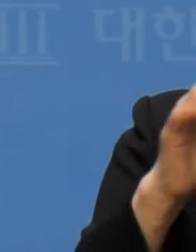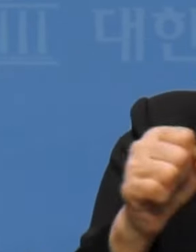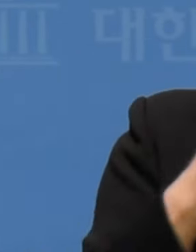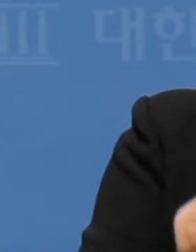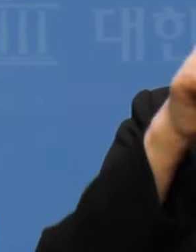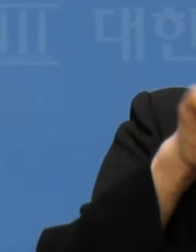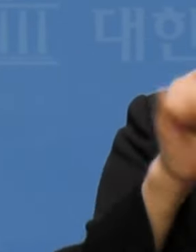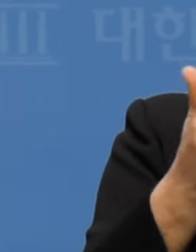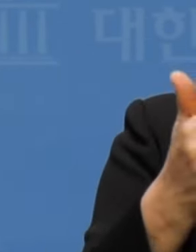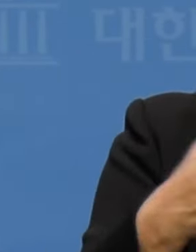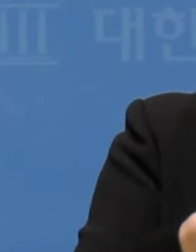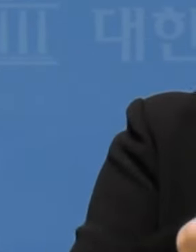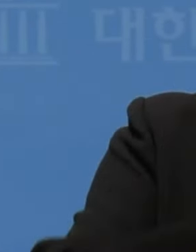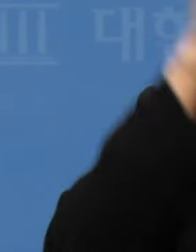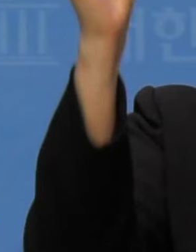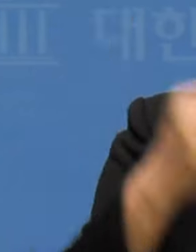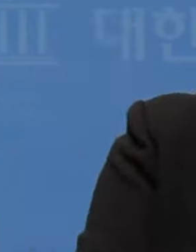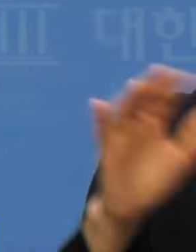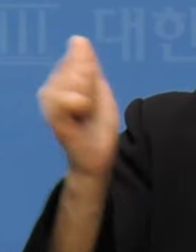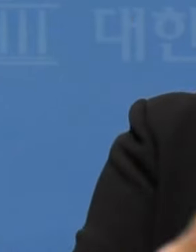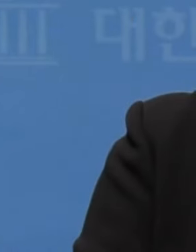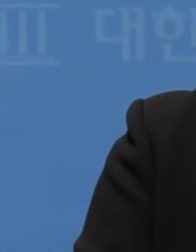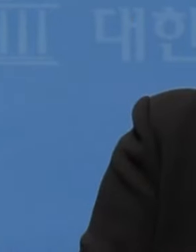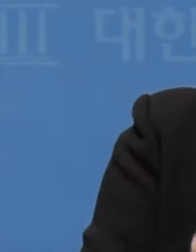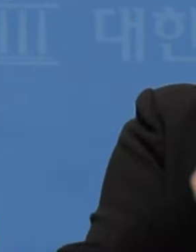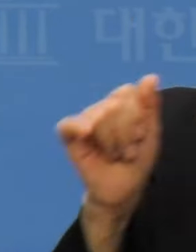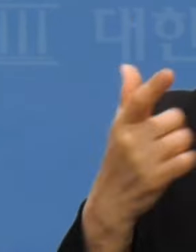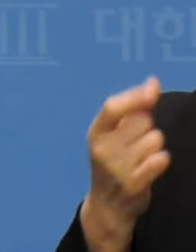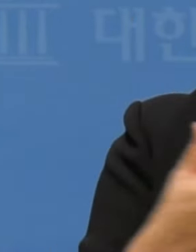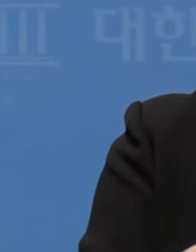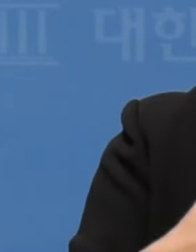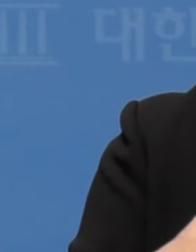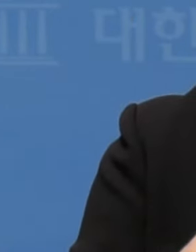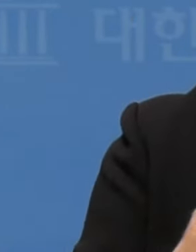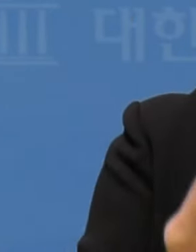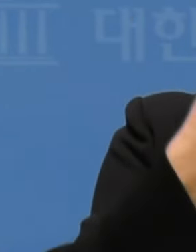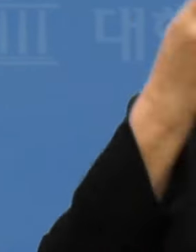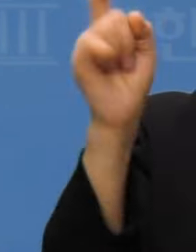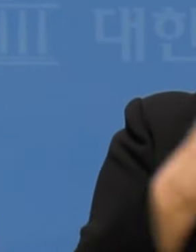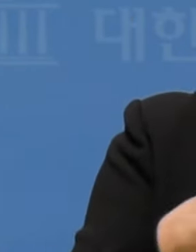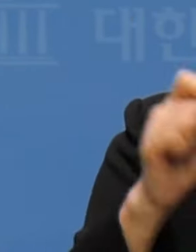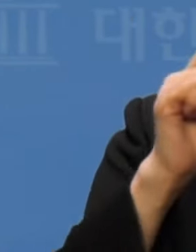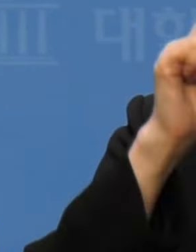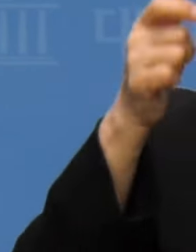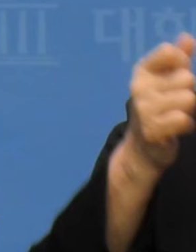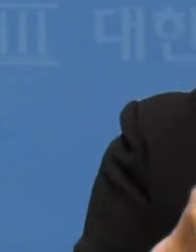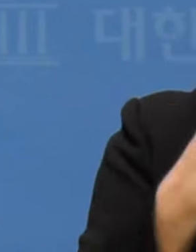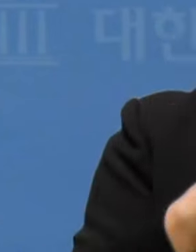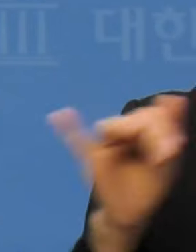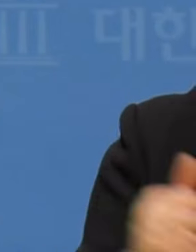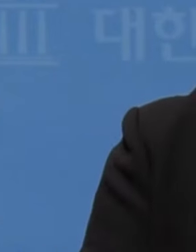국민의힘 권영세 사선 의원입니다. 두 후보 모두 60대로 서울대 엘리트 관료 출신